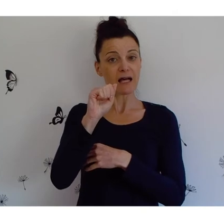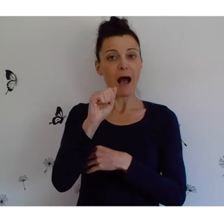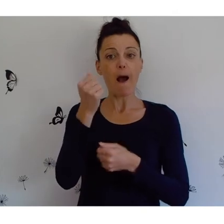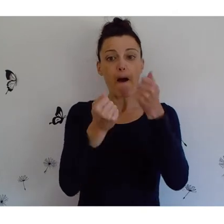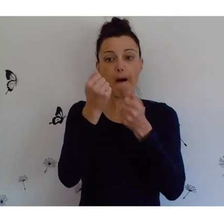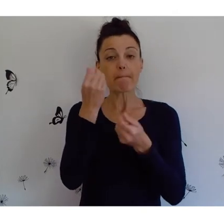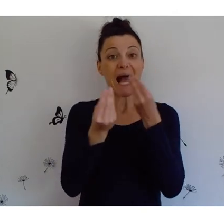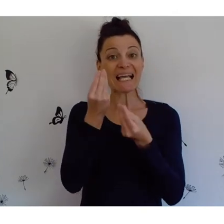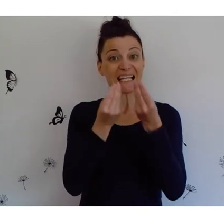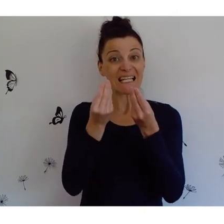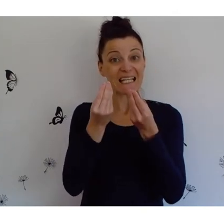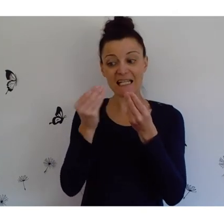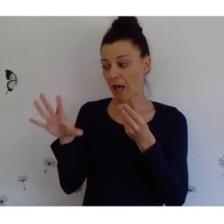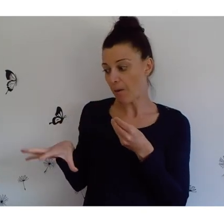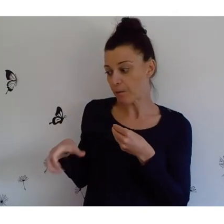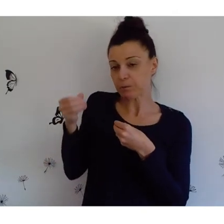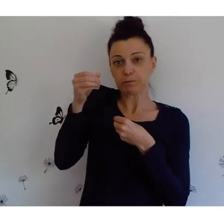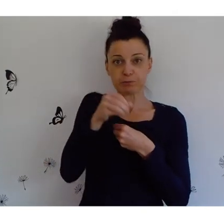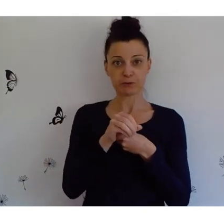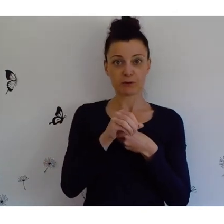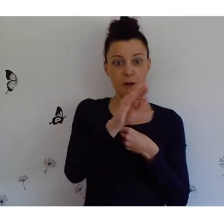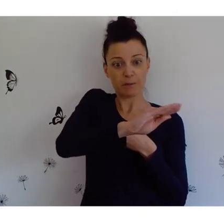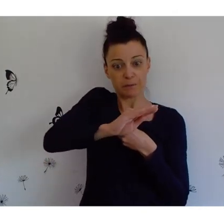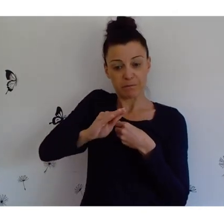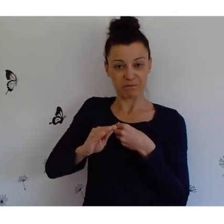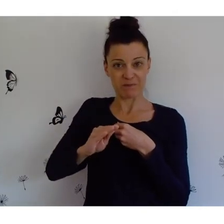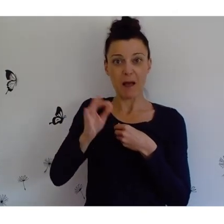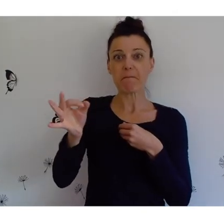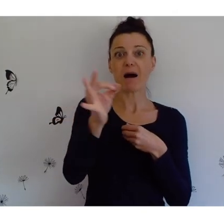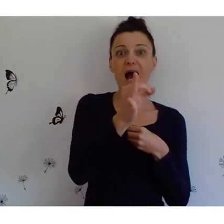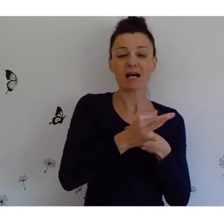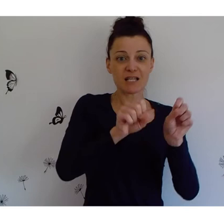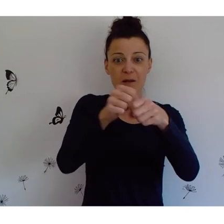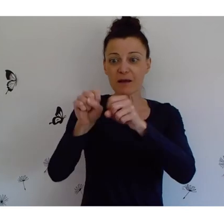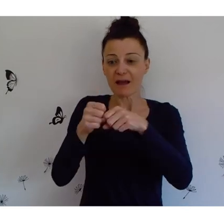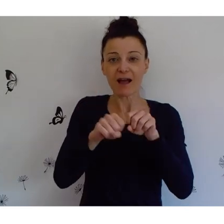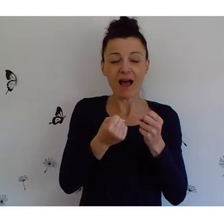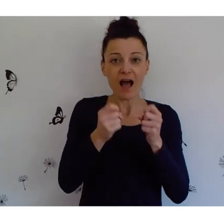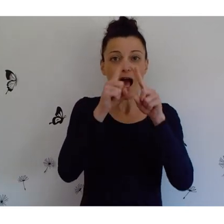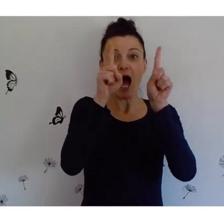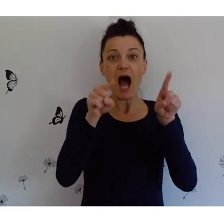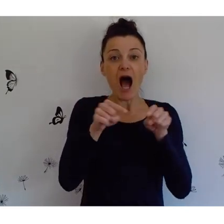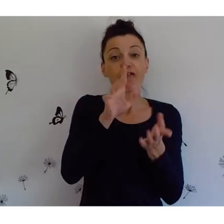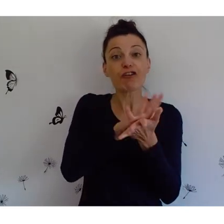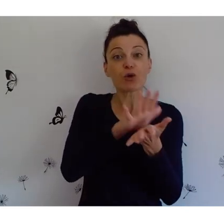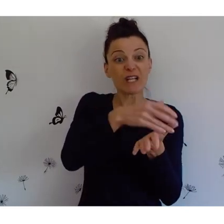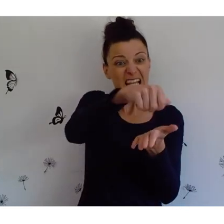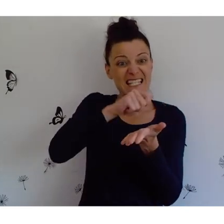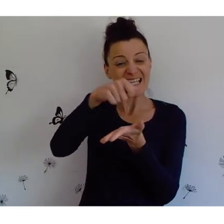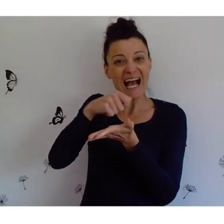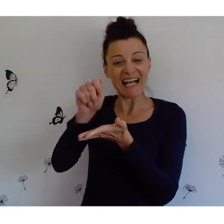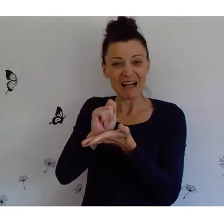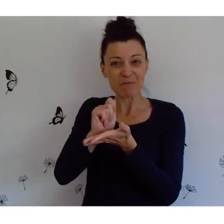le muoveva all'indietro. Smontava i puzzle e staccava le figurine dagli albi. Tutti i compagni